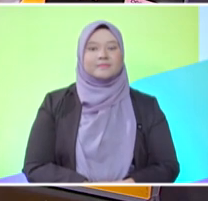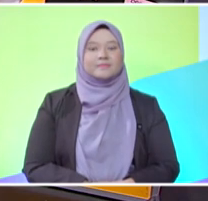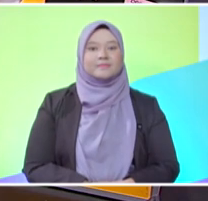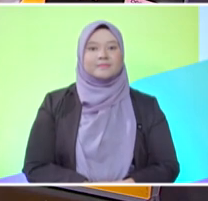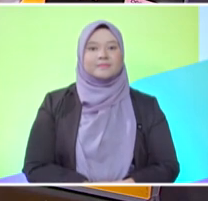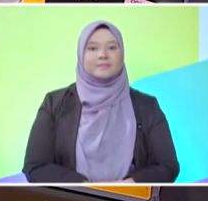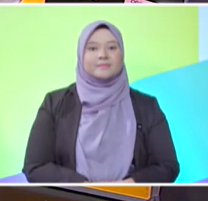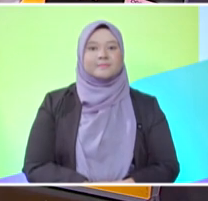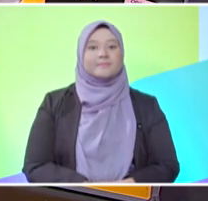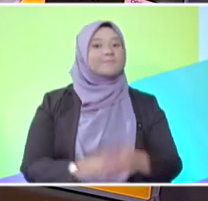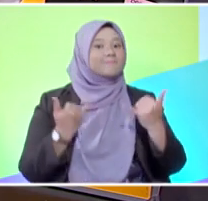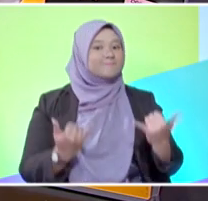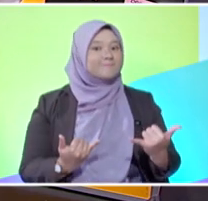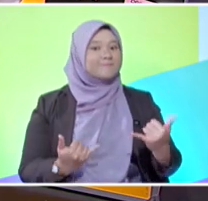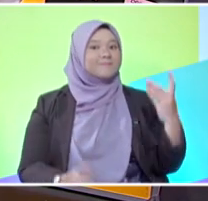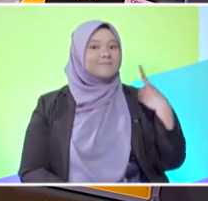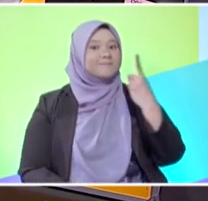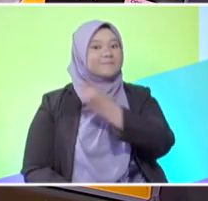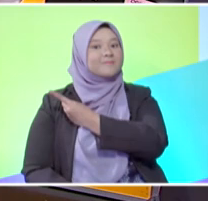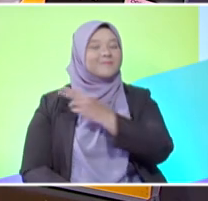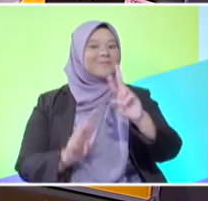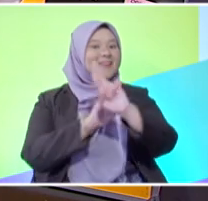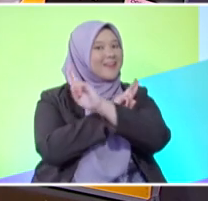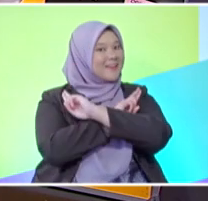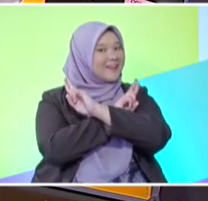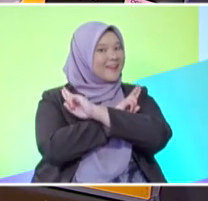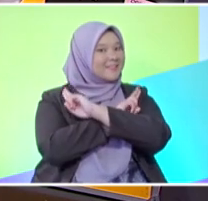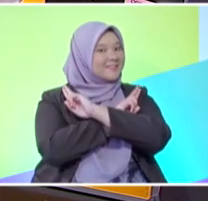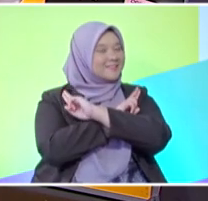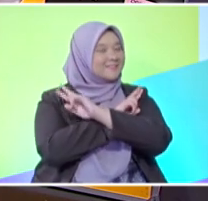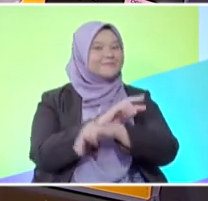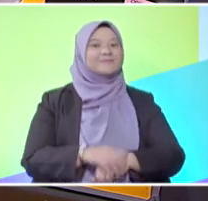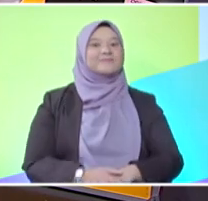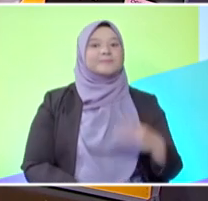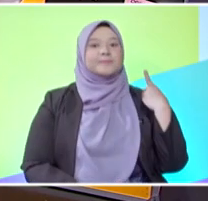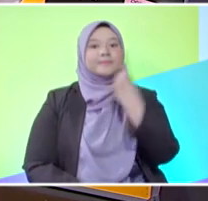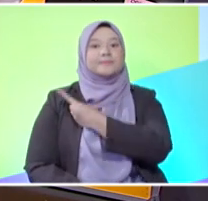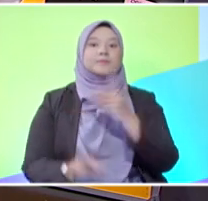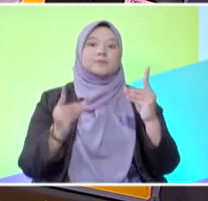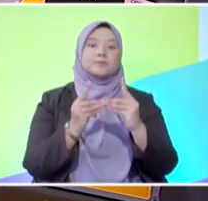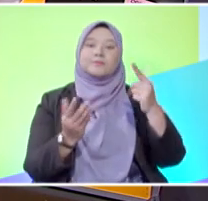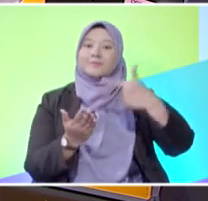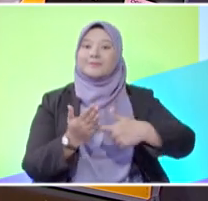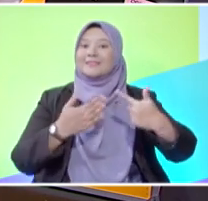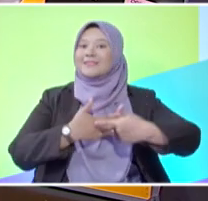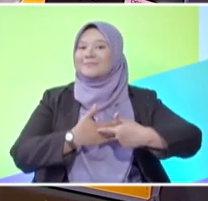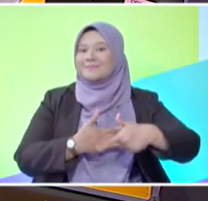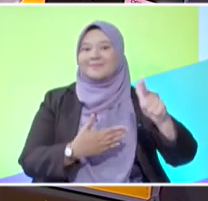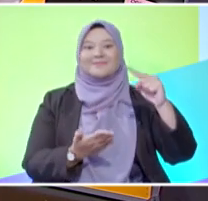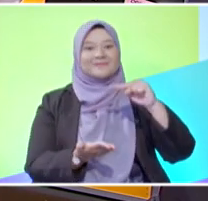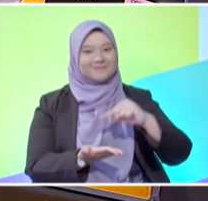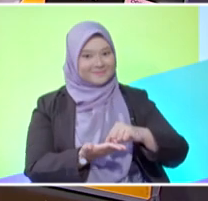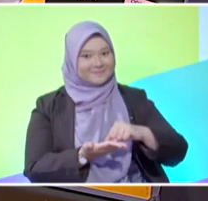Dekat rumah minum air Oke dan kita akan bersama seketika nanti